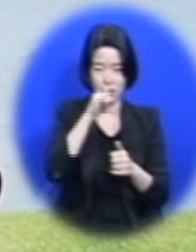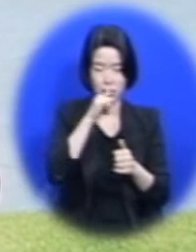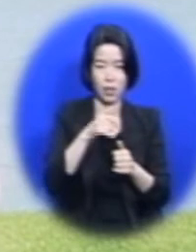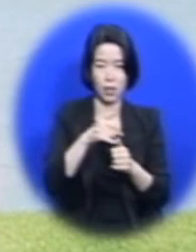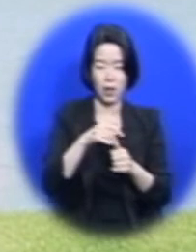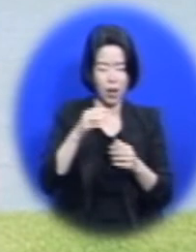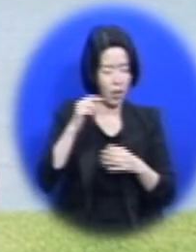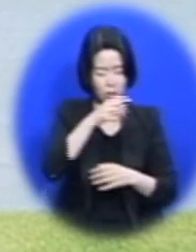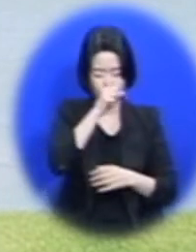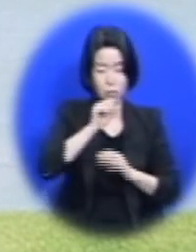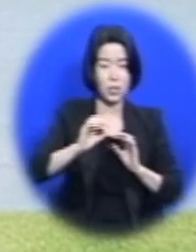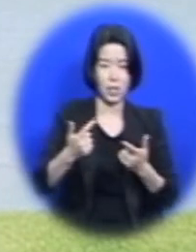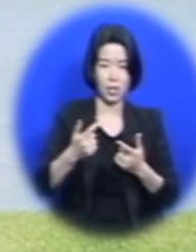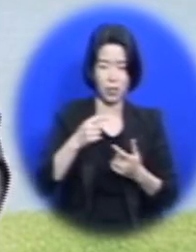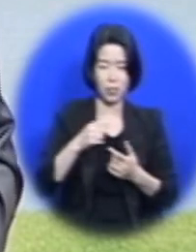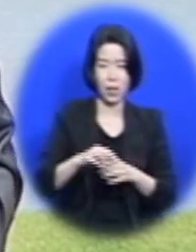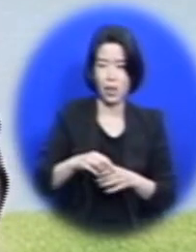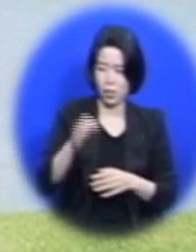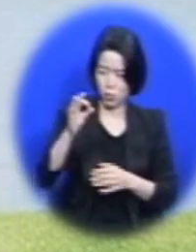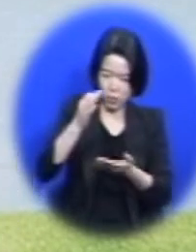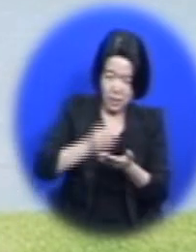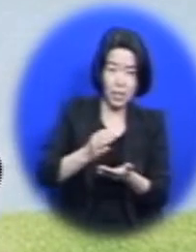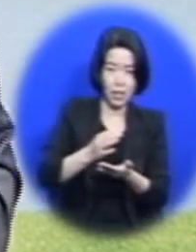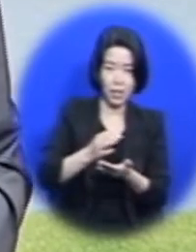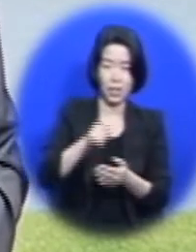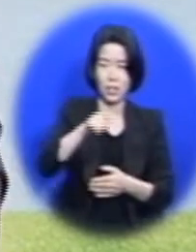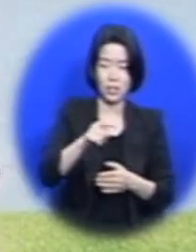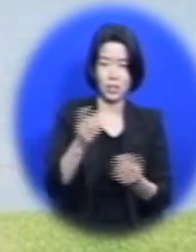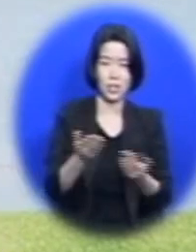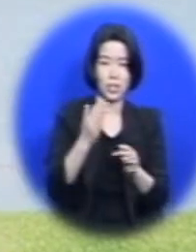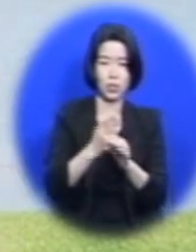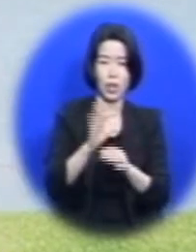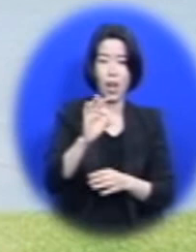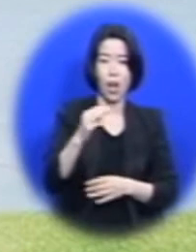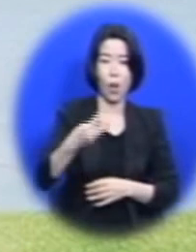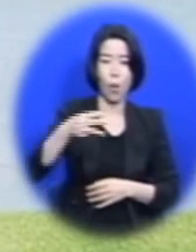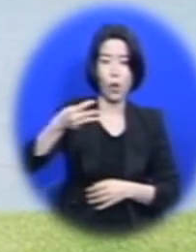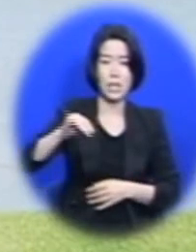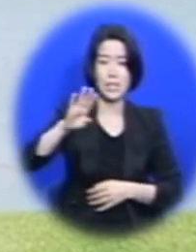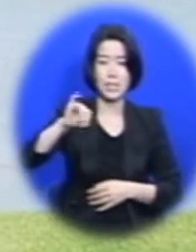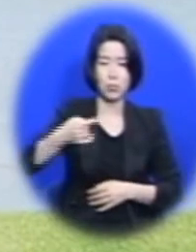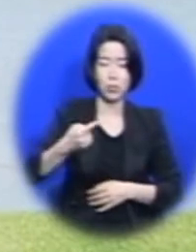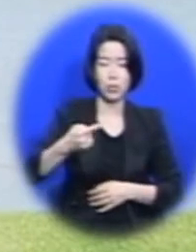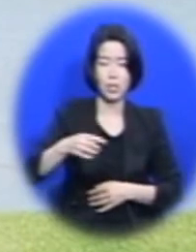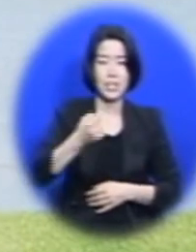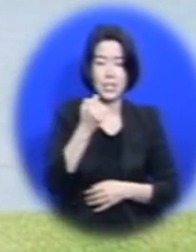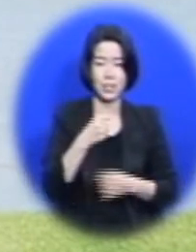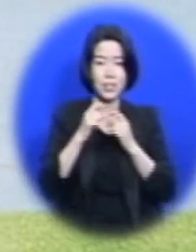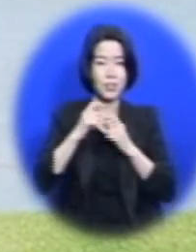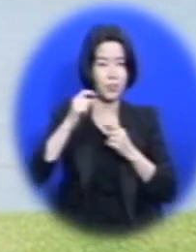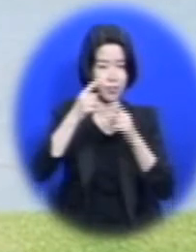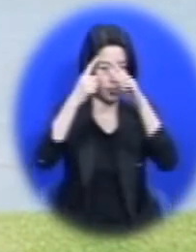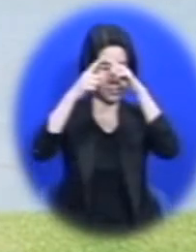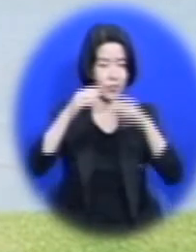박봉에 그런 가운데 거기서 일을 하는데 올리브라고 하는 간호사를 만났는데 너무나